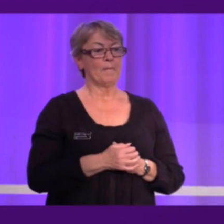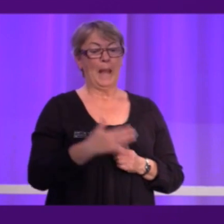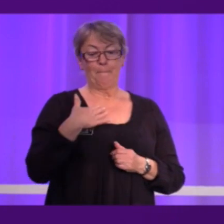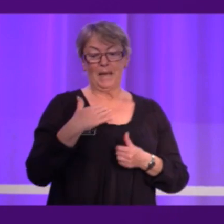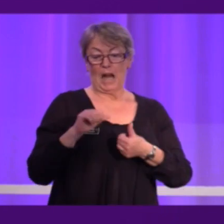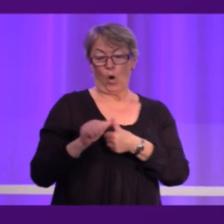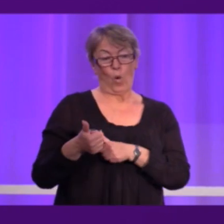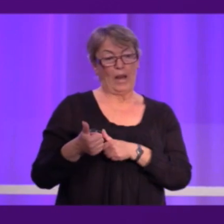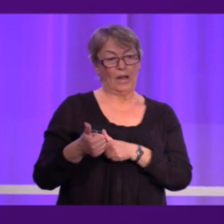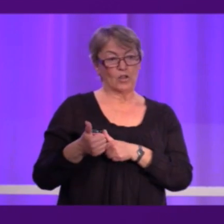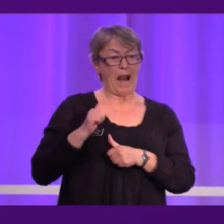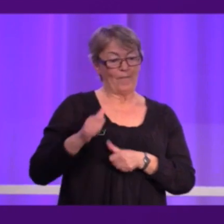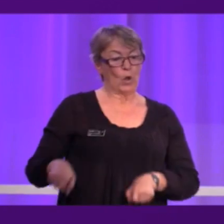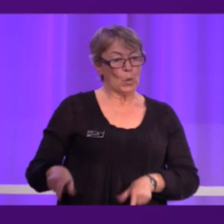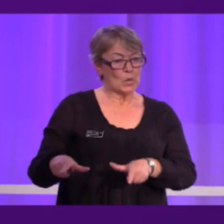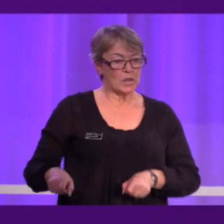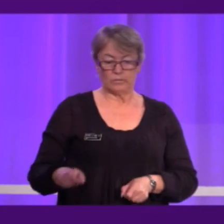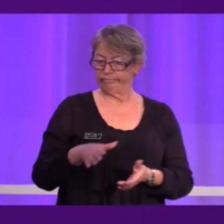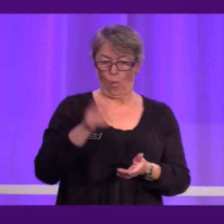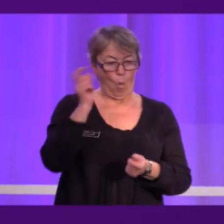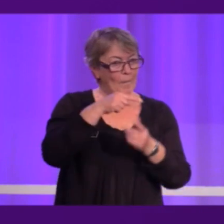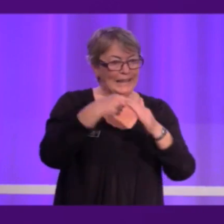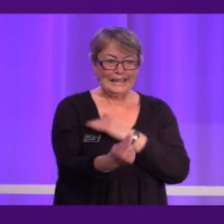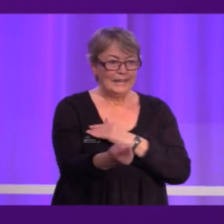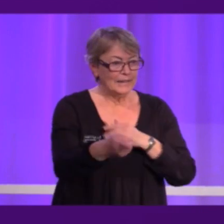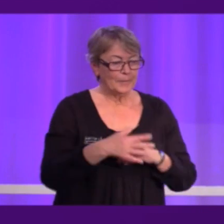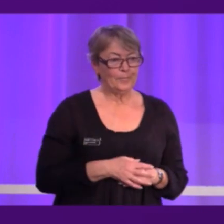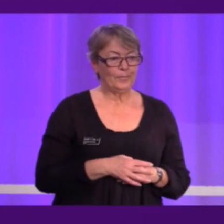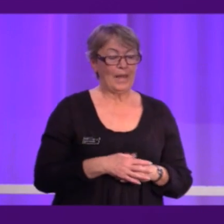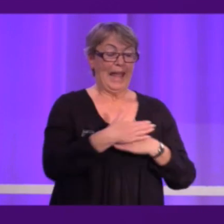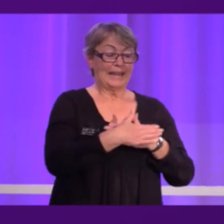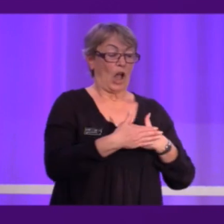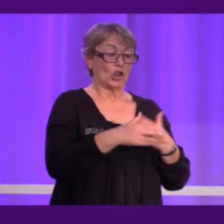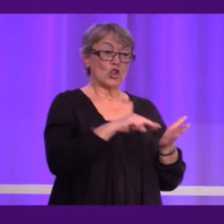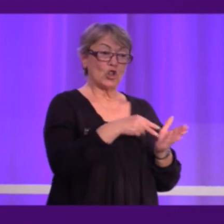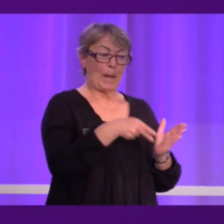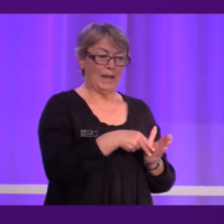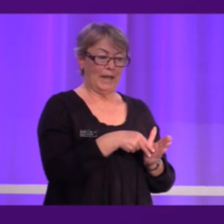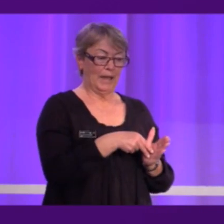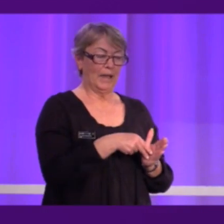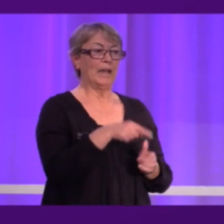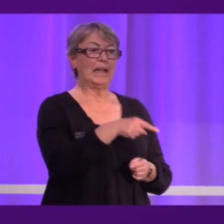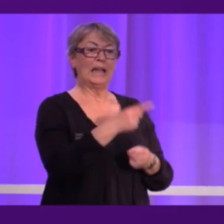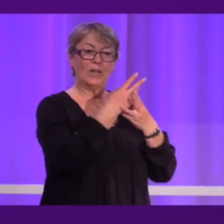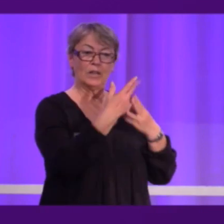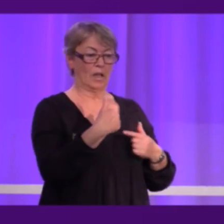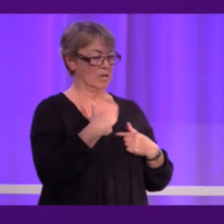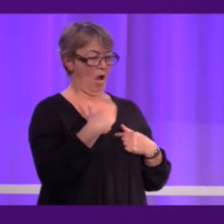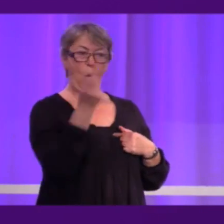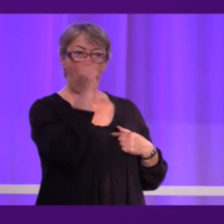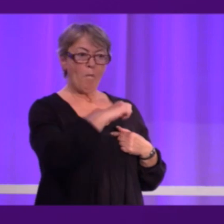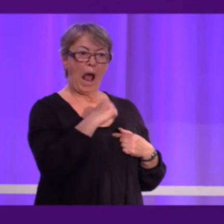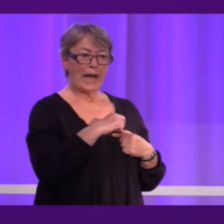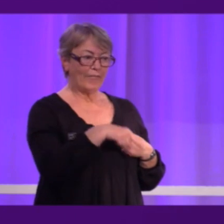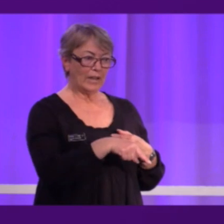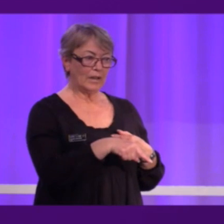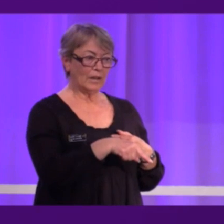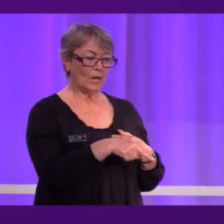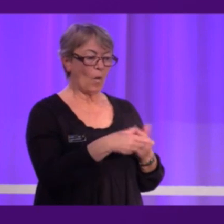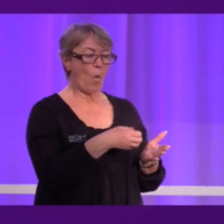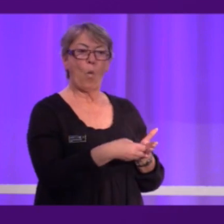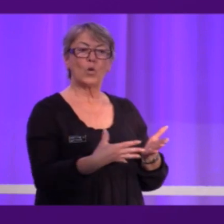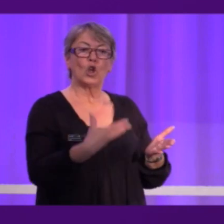Mina kollegor som använde rullstol kunde inte komma in där. Datasystemet, det visade sig att det kunde jag inte använda alls, för att man